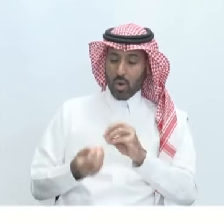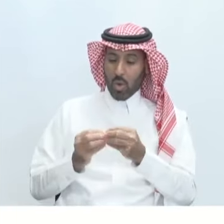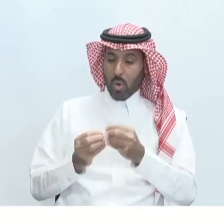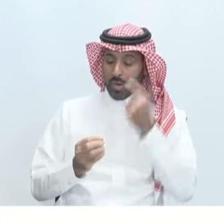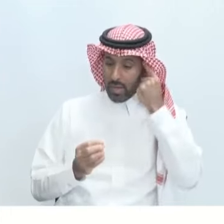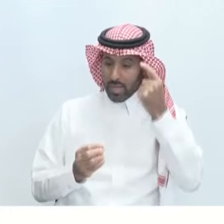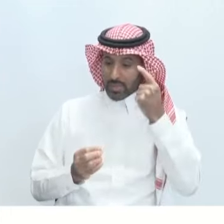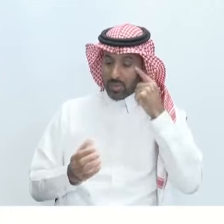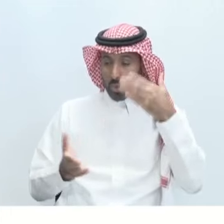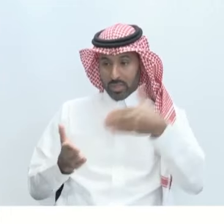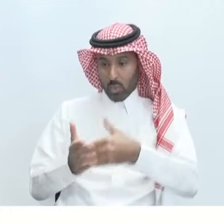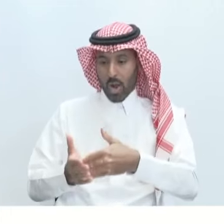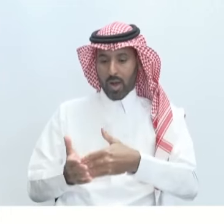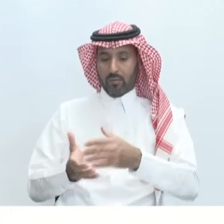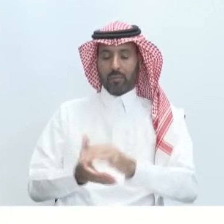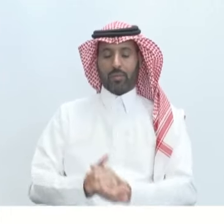الاسود